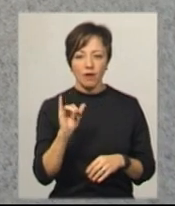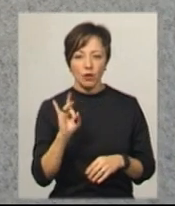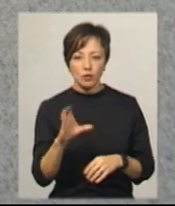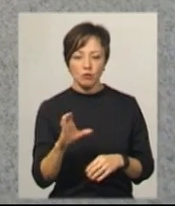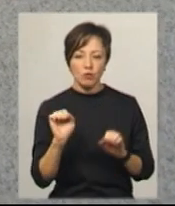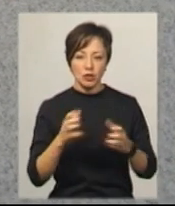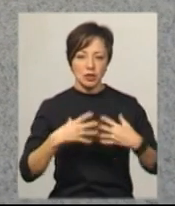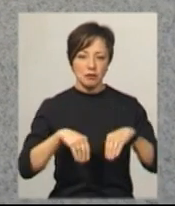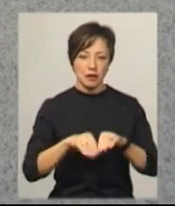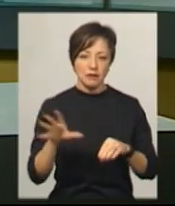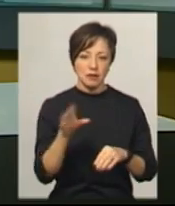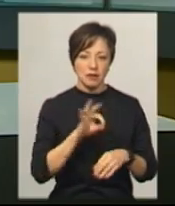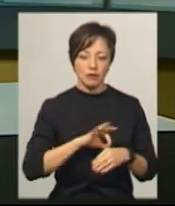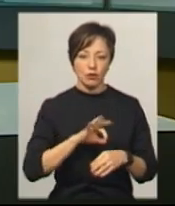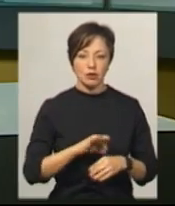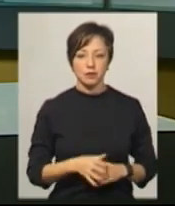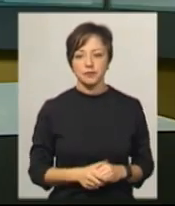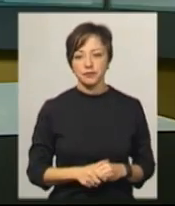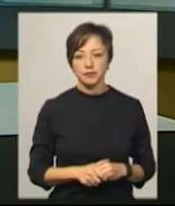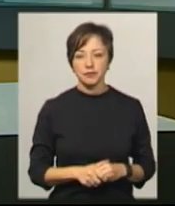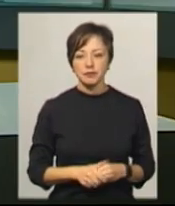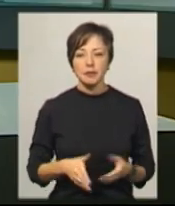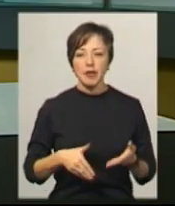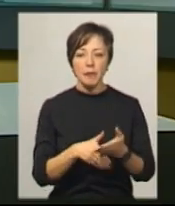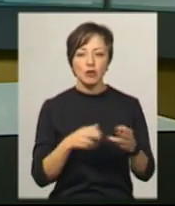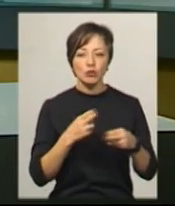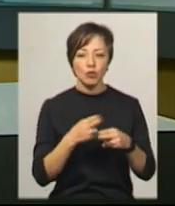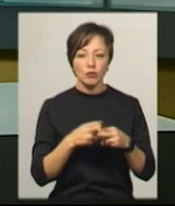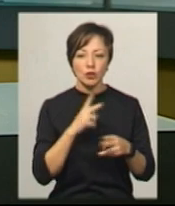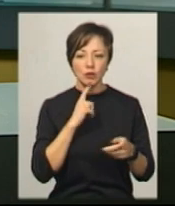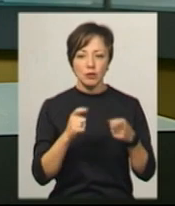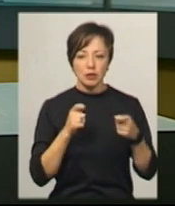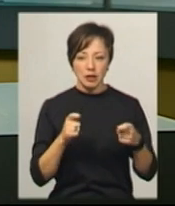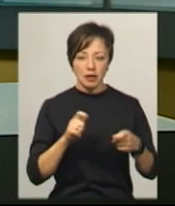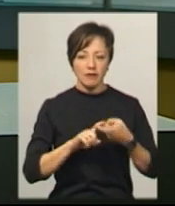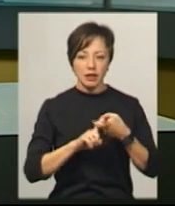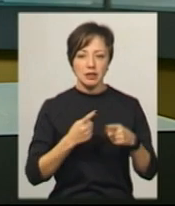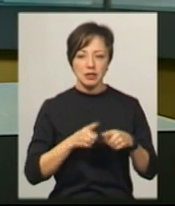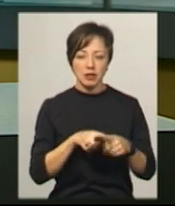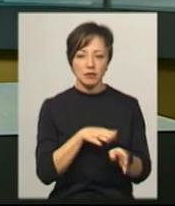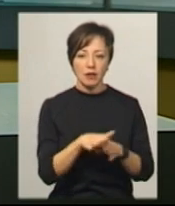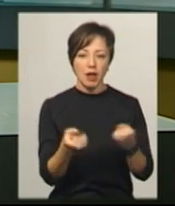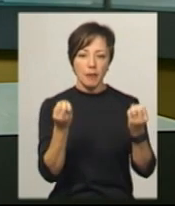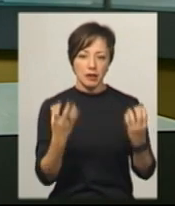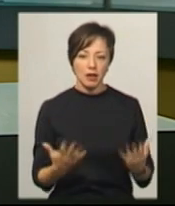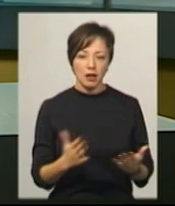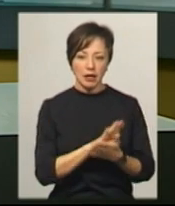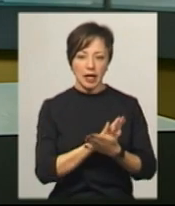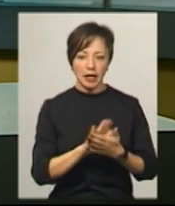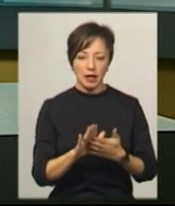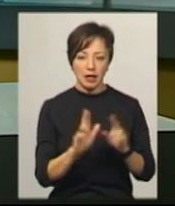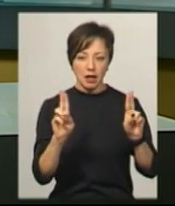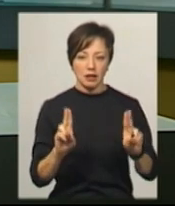родина. Методи профілактики, аби уберегтись від інфекції – це дотримання елементарної гігієни.